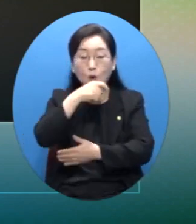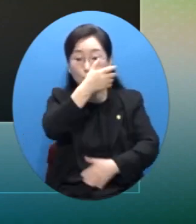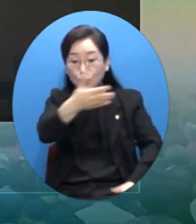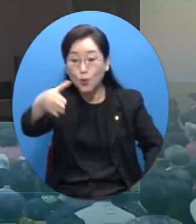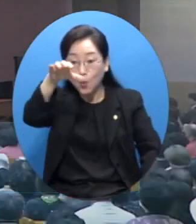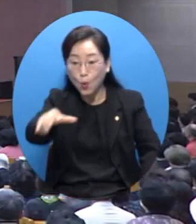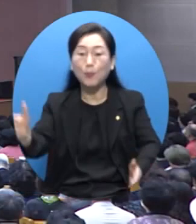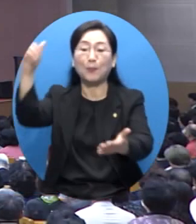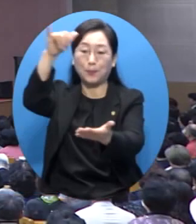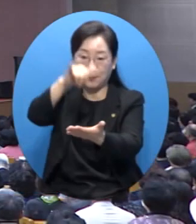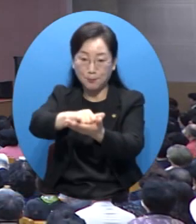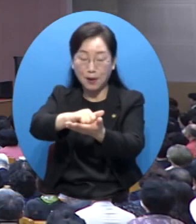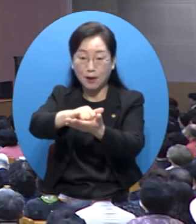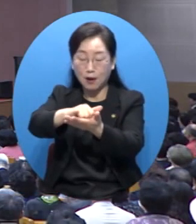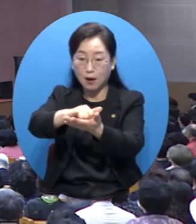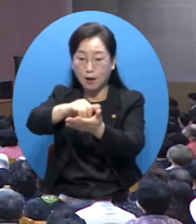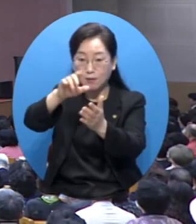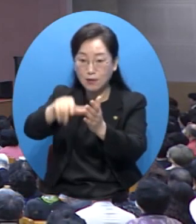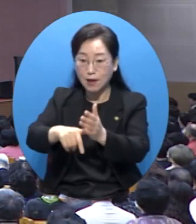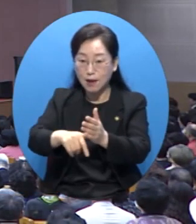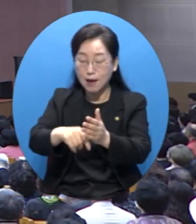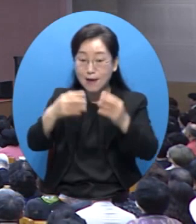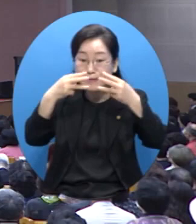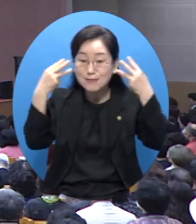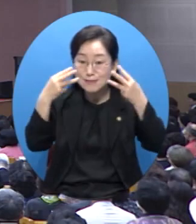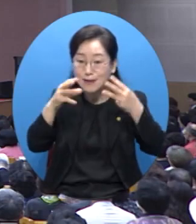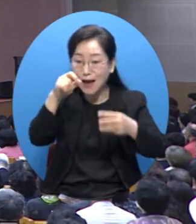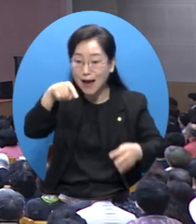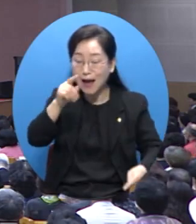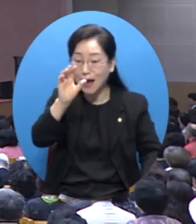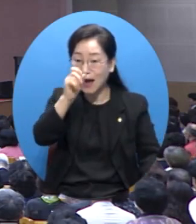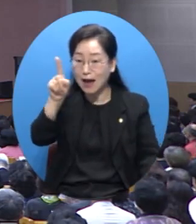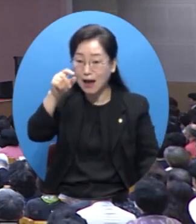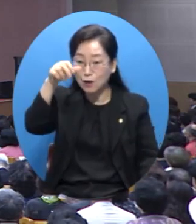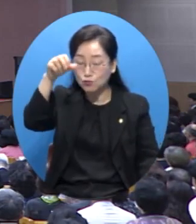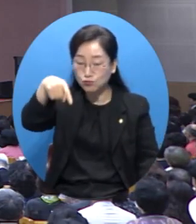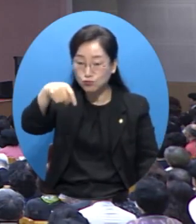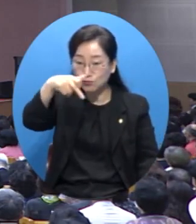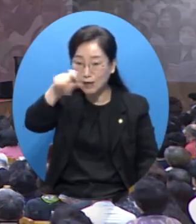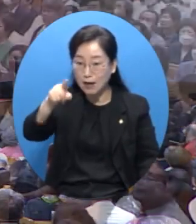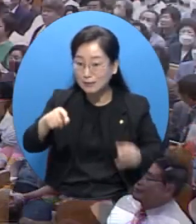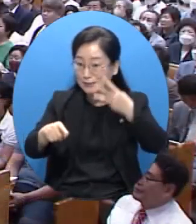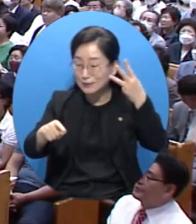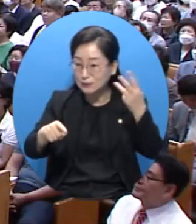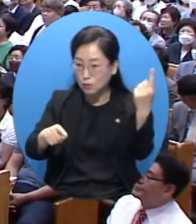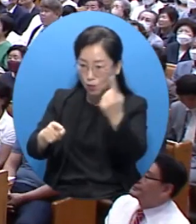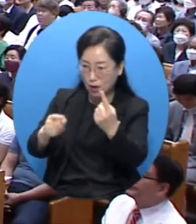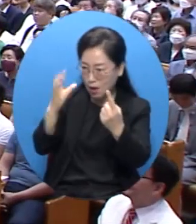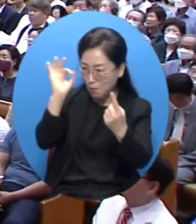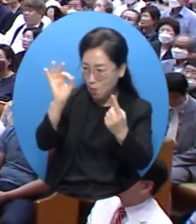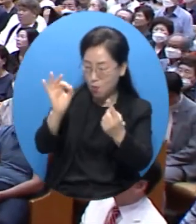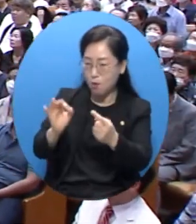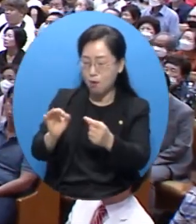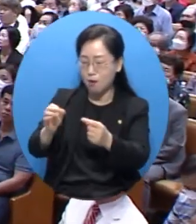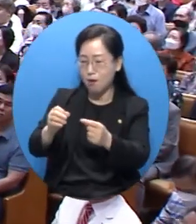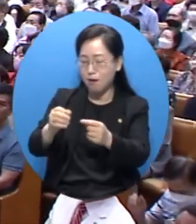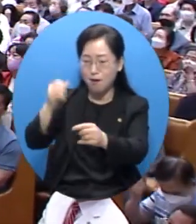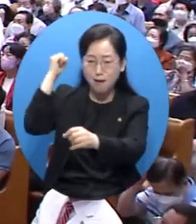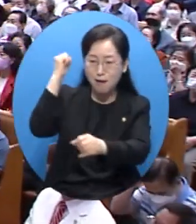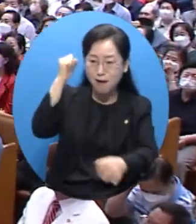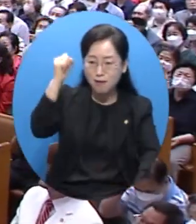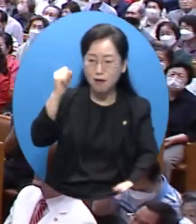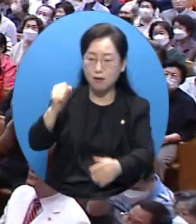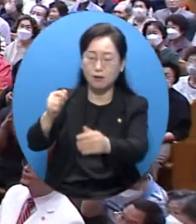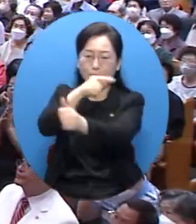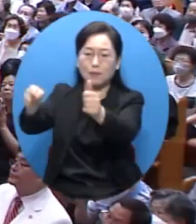순간 이 아우카족들이 와서 저들을 창으로 다 찔러 죽였습니다. 복음을 전해보지도 못하고